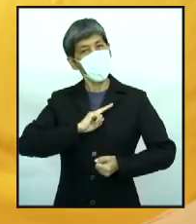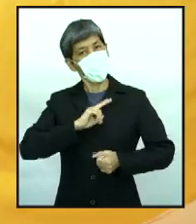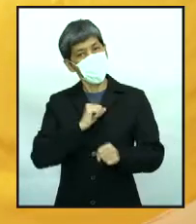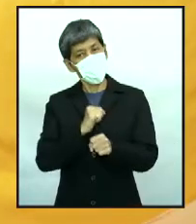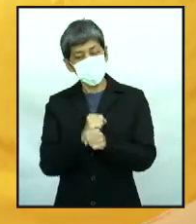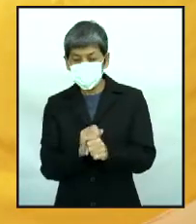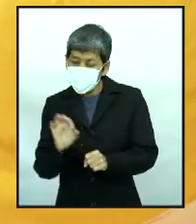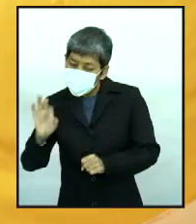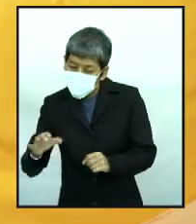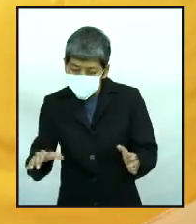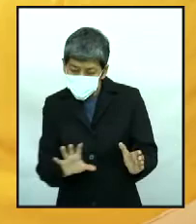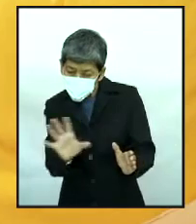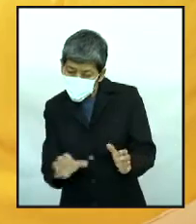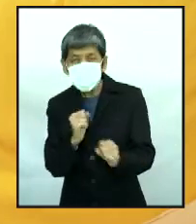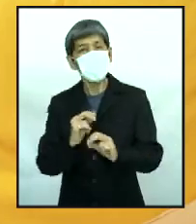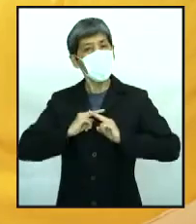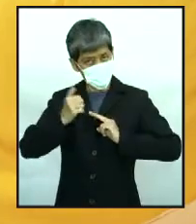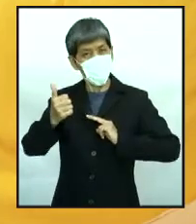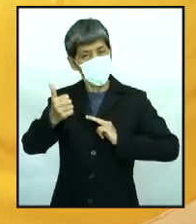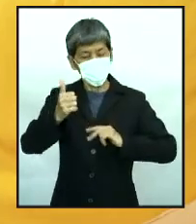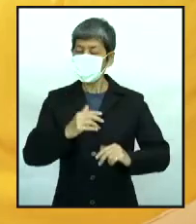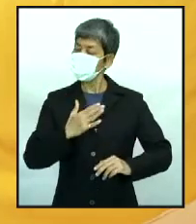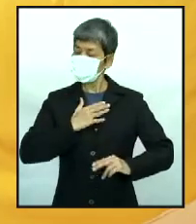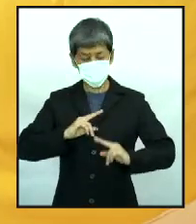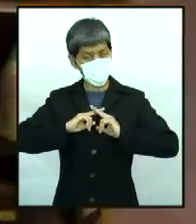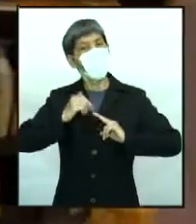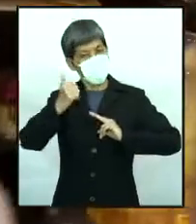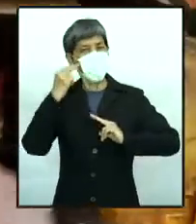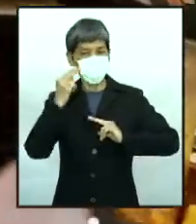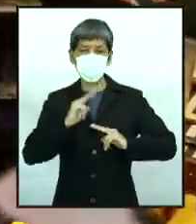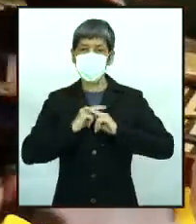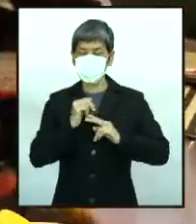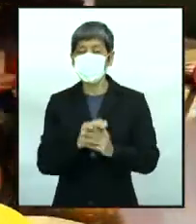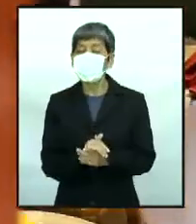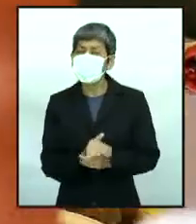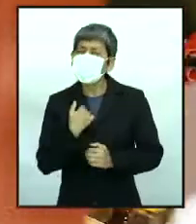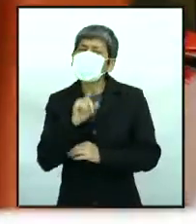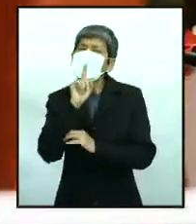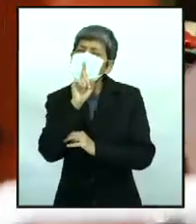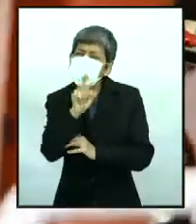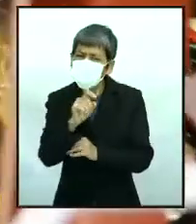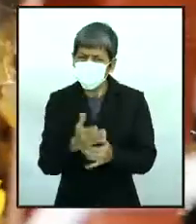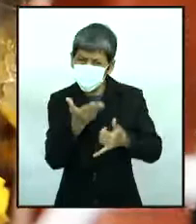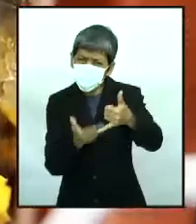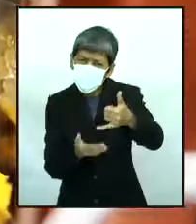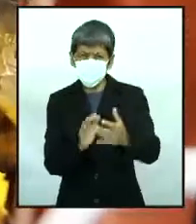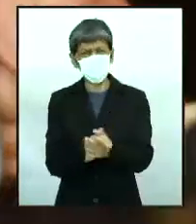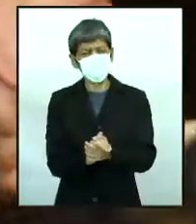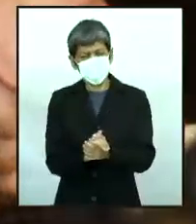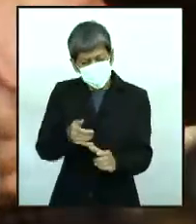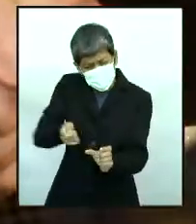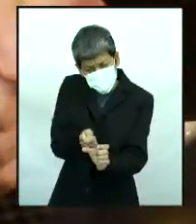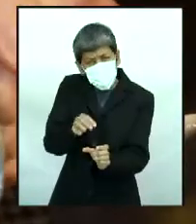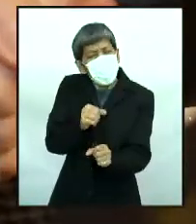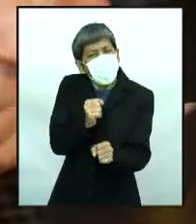เหลืองรีดผ้าเองทำเองจัดการเองได้เขาดูแลตัวเองได้ แล้วก็ แล้วทำไมพี่เสียงถึงได้มาเป็นบาริสต้าที่คา